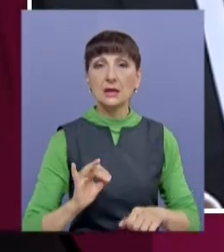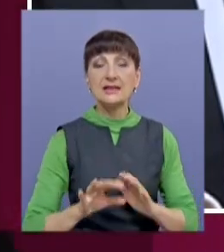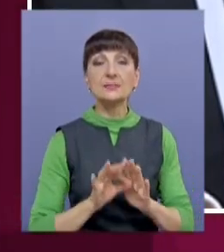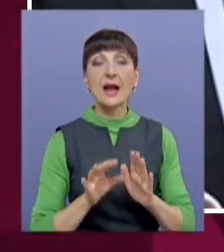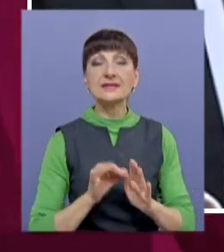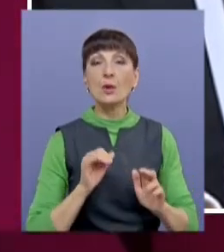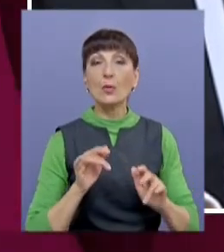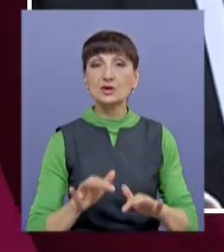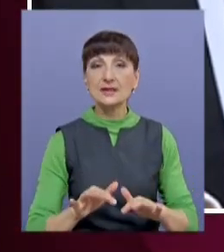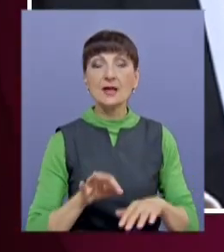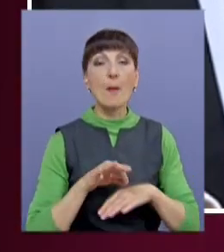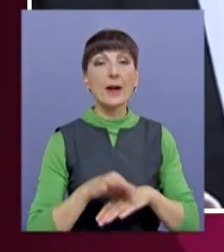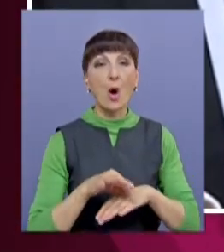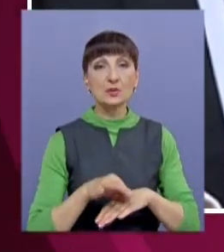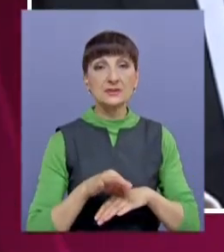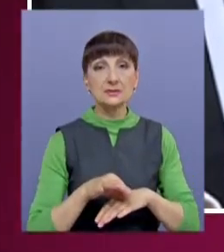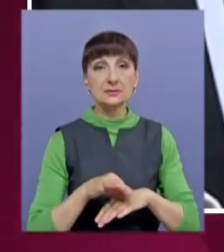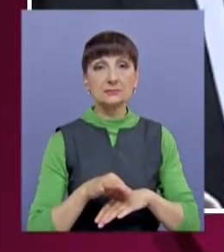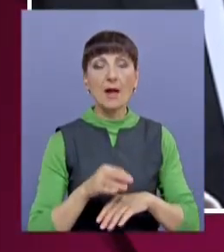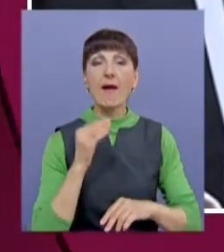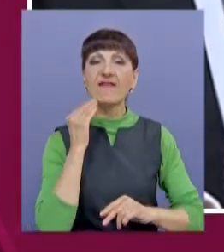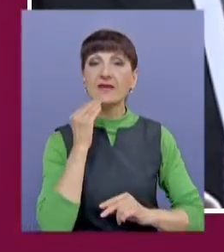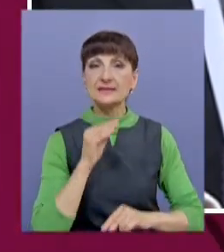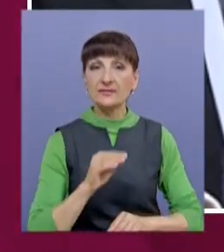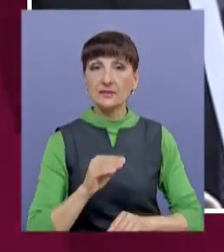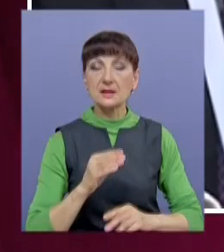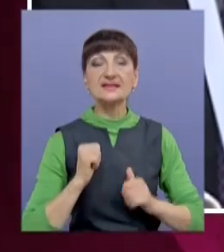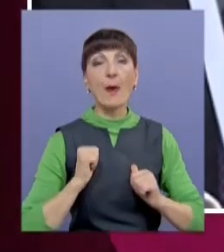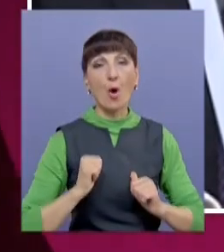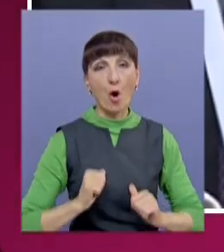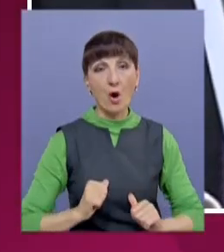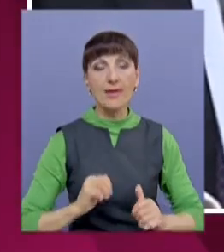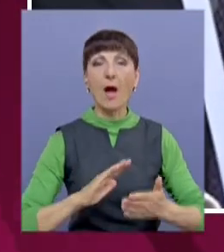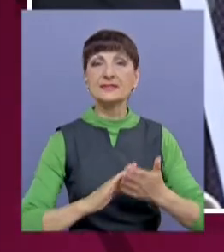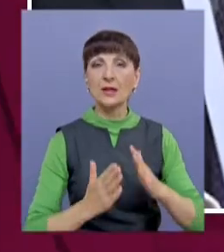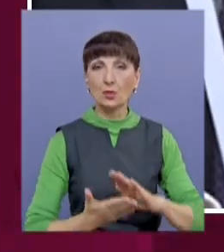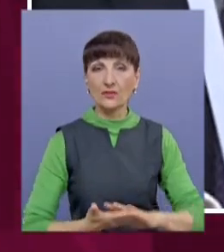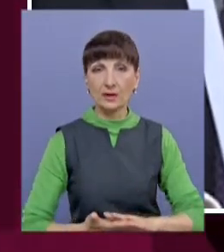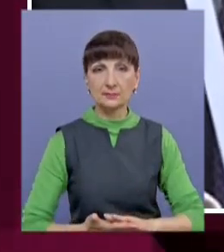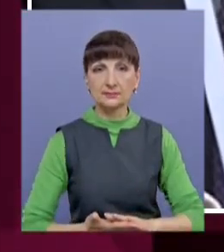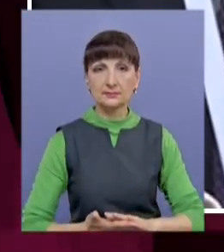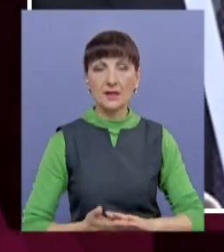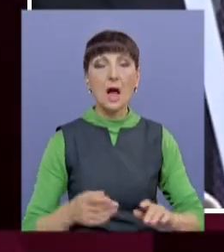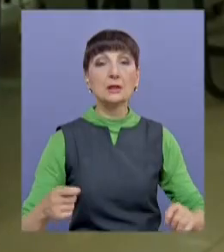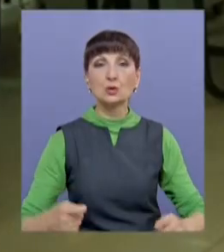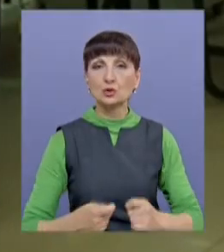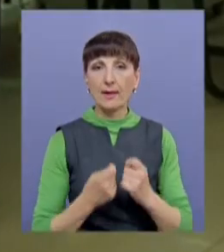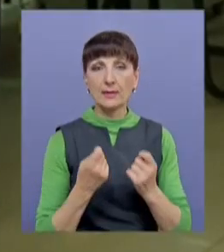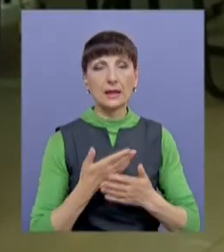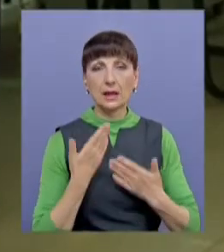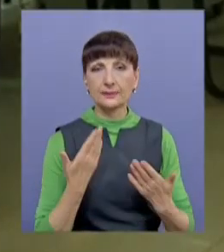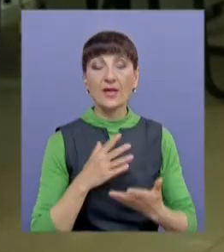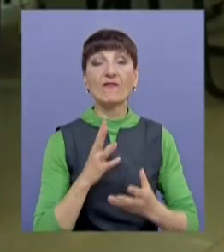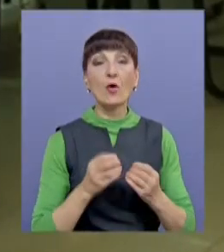процесс проходит в эффективной, спокойной обстановке. Нарушение. В